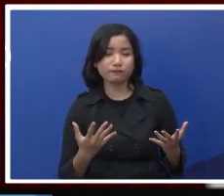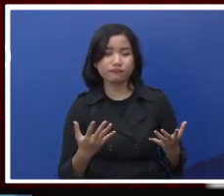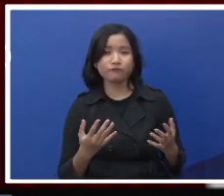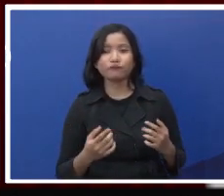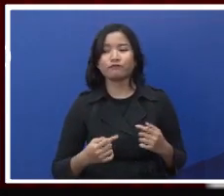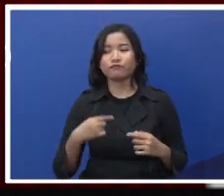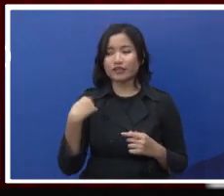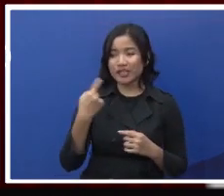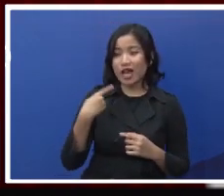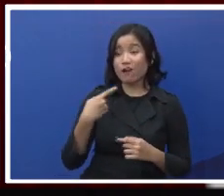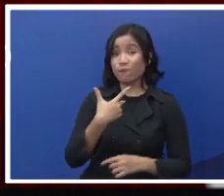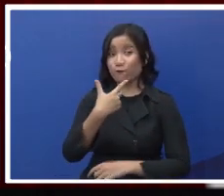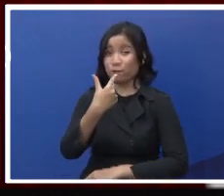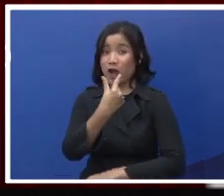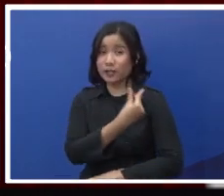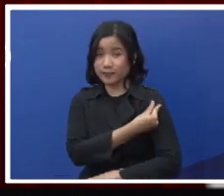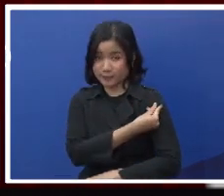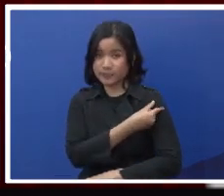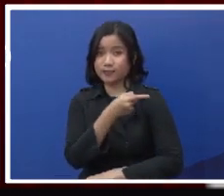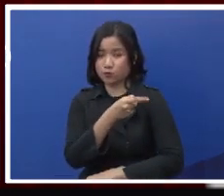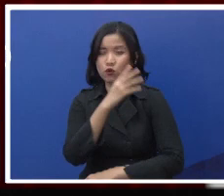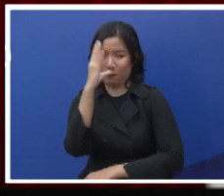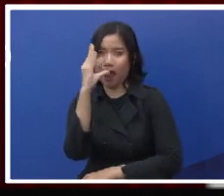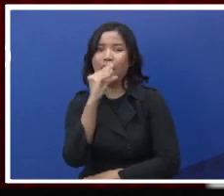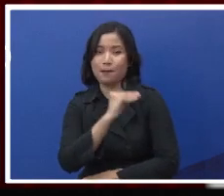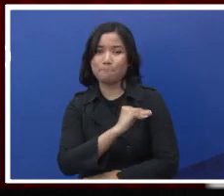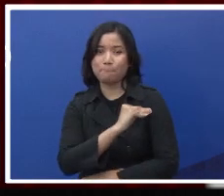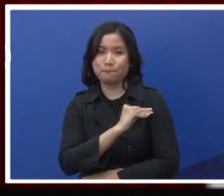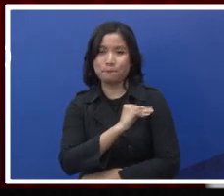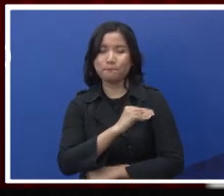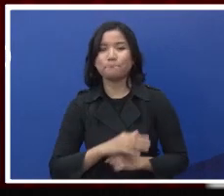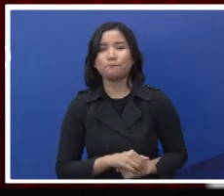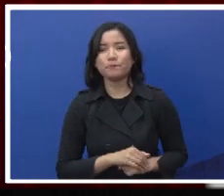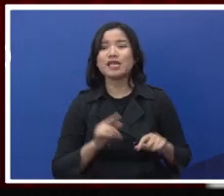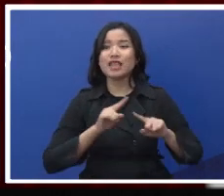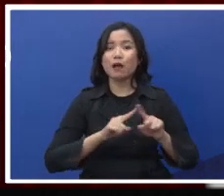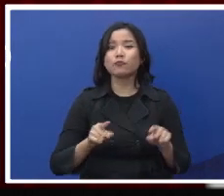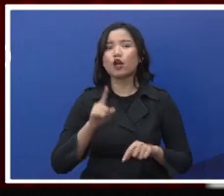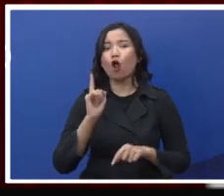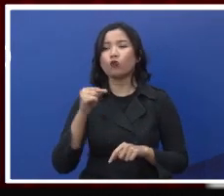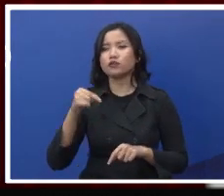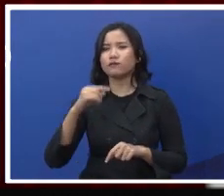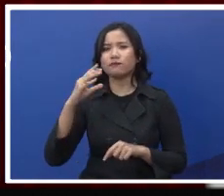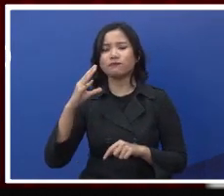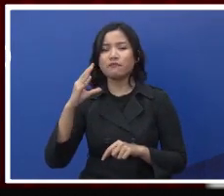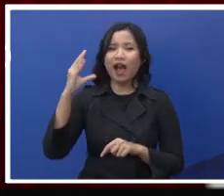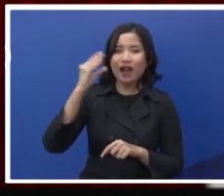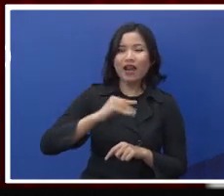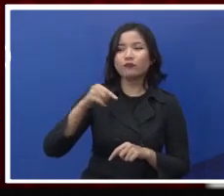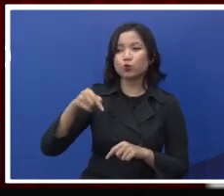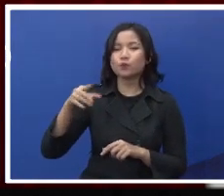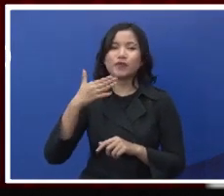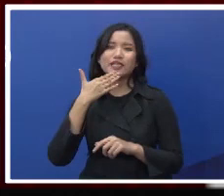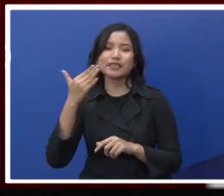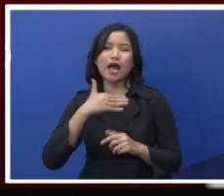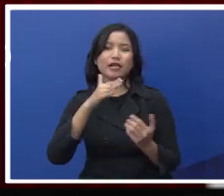melakukan pemberian vaksinasi pada malam hari. Tetapi terkait pelaksanaannya, tentunya harus dijadwalkan